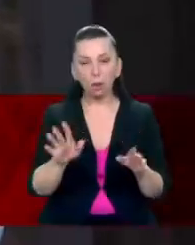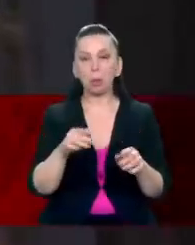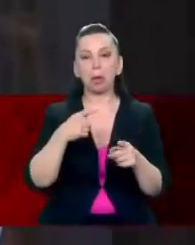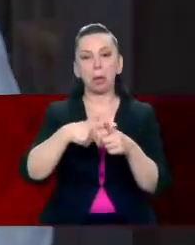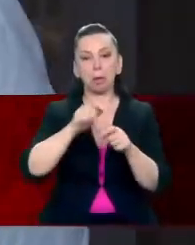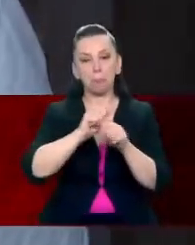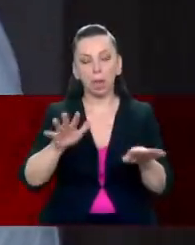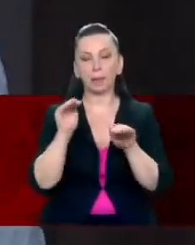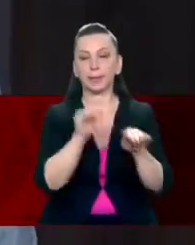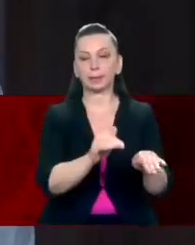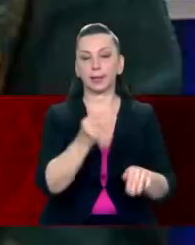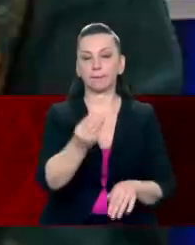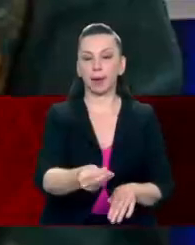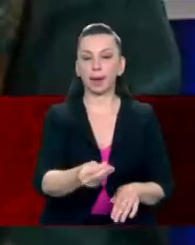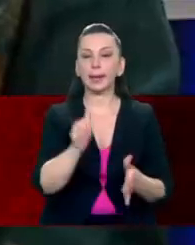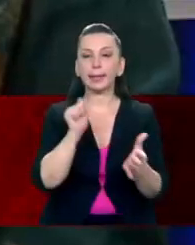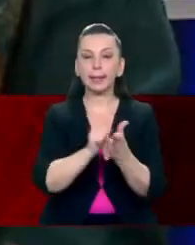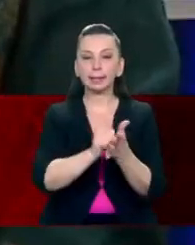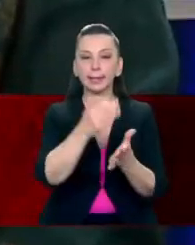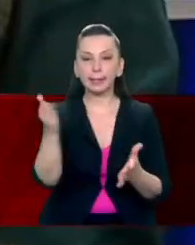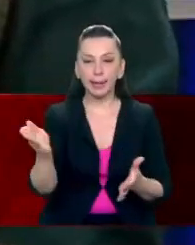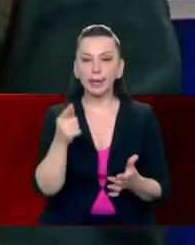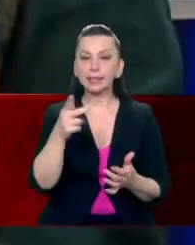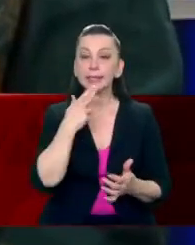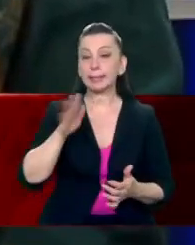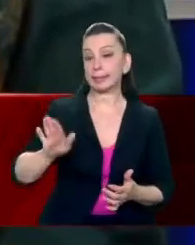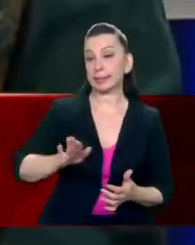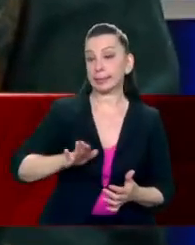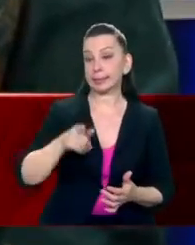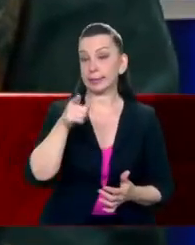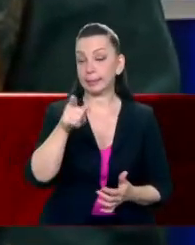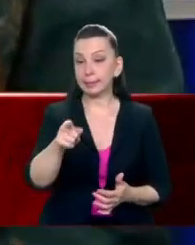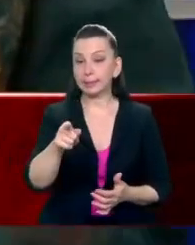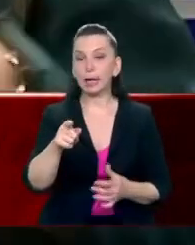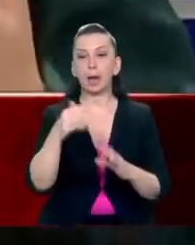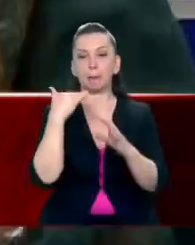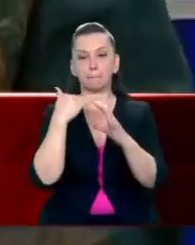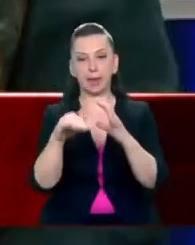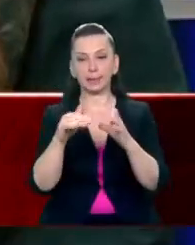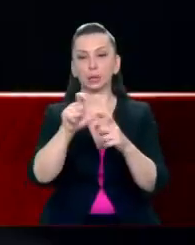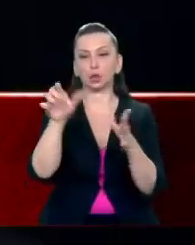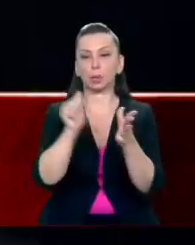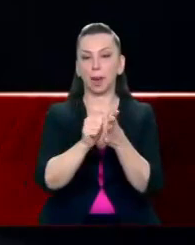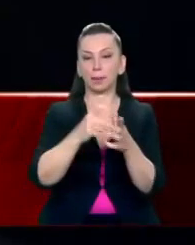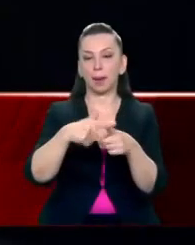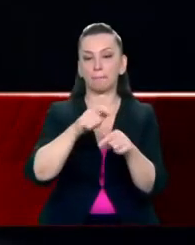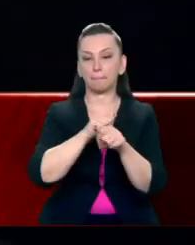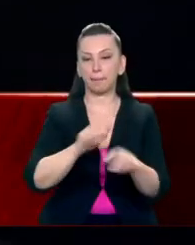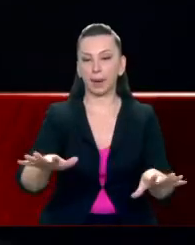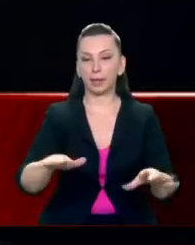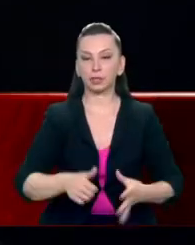verdi bir işim vardı gazeteci Uğur Mumcu'nun kızı Özge Mumcu da mesaj paylaştı sosyal medyada